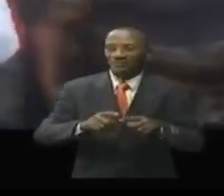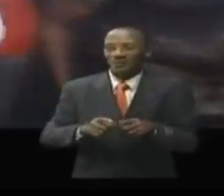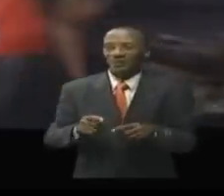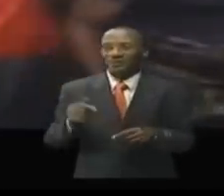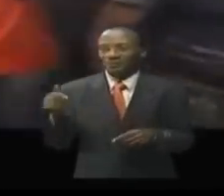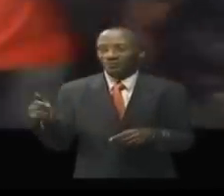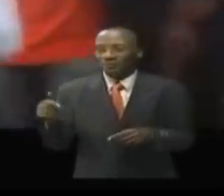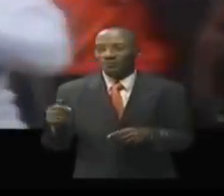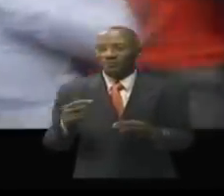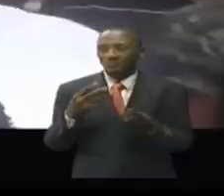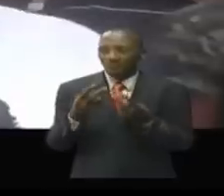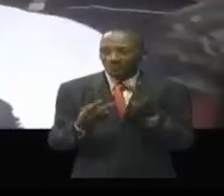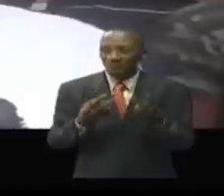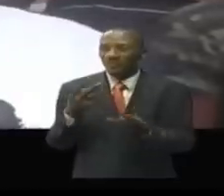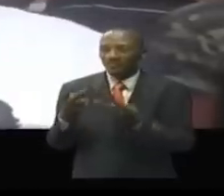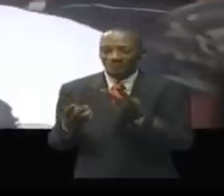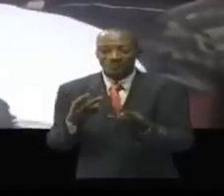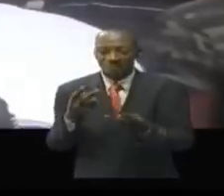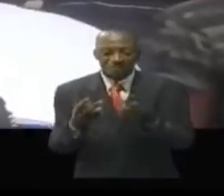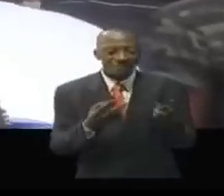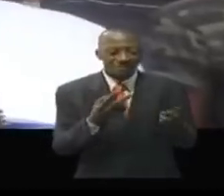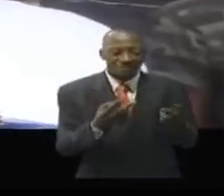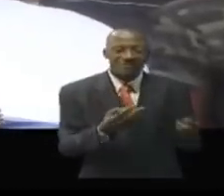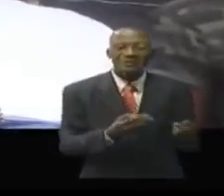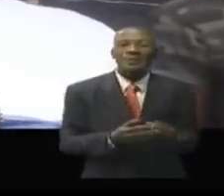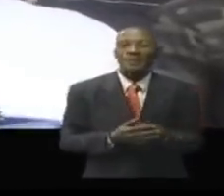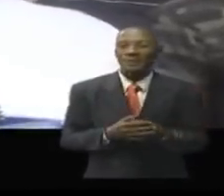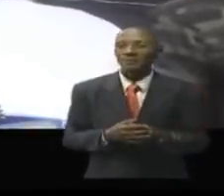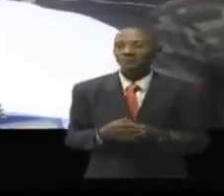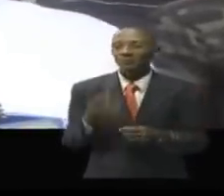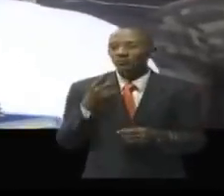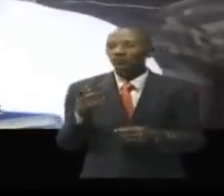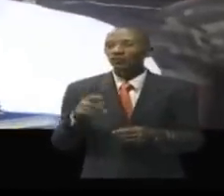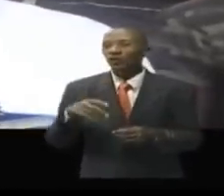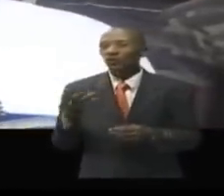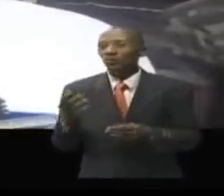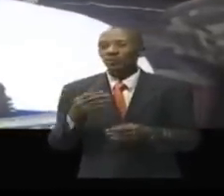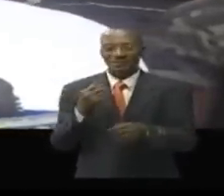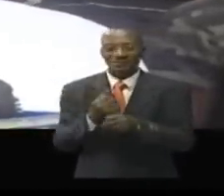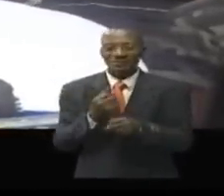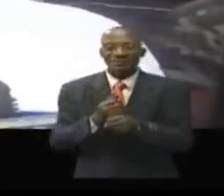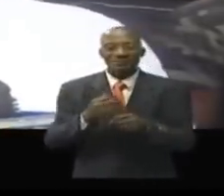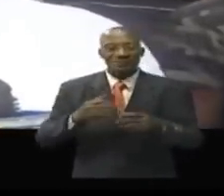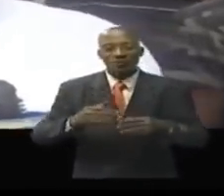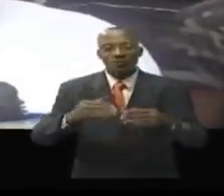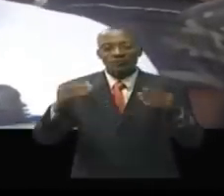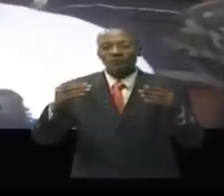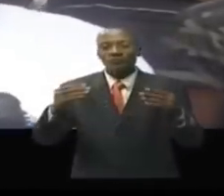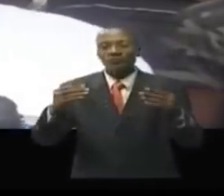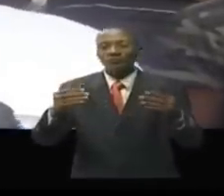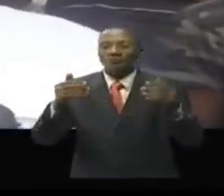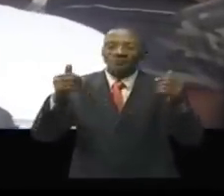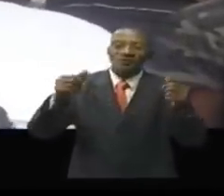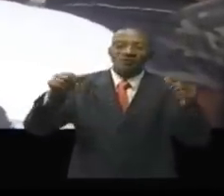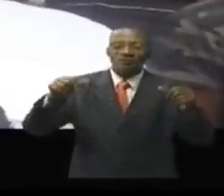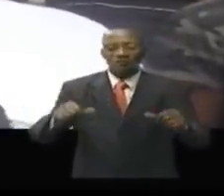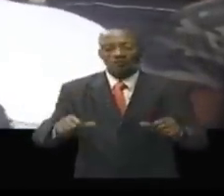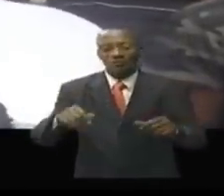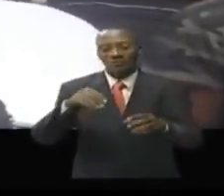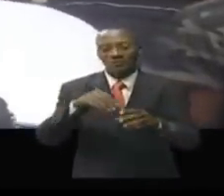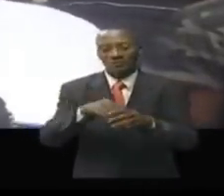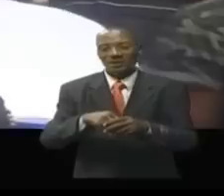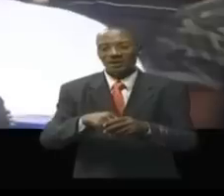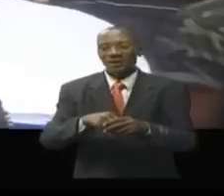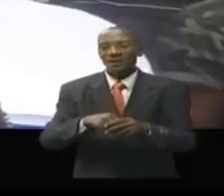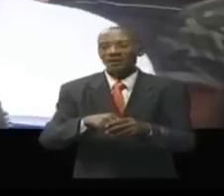déconcentrées doivent être salubres car la santé de la population en dépend. Le bourgmestre de la commune de Ngalima, Dieu merci Maïbanzi